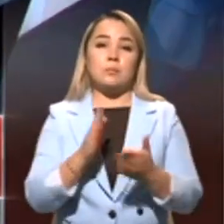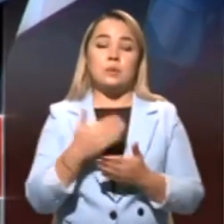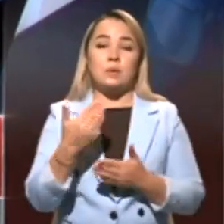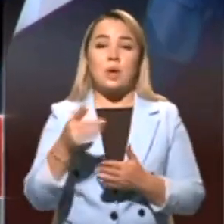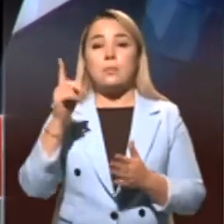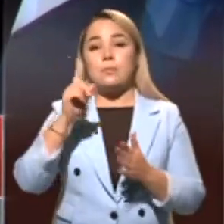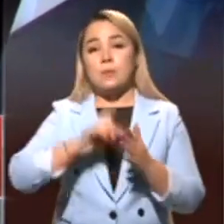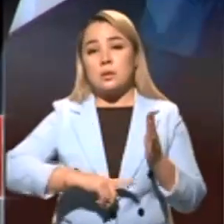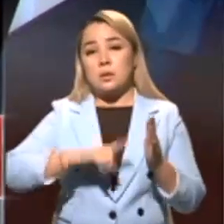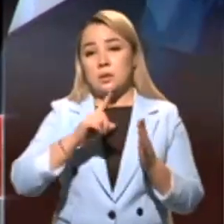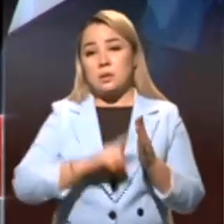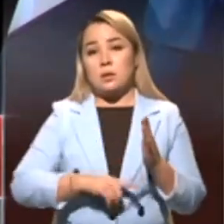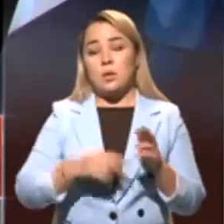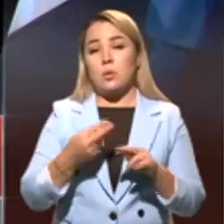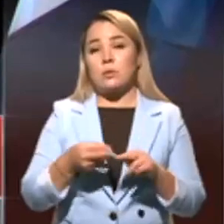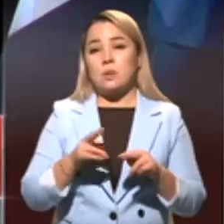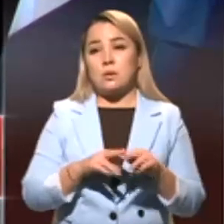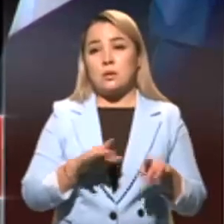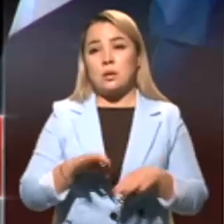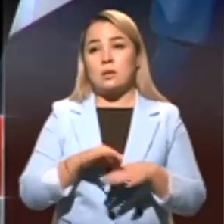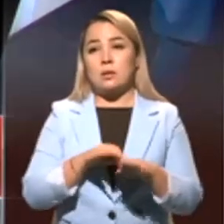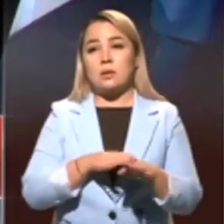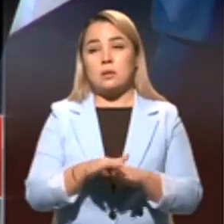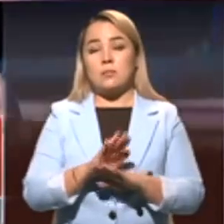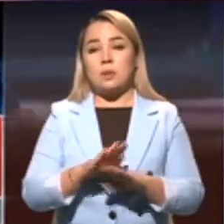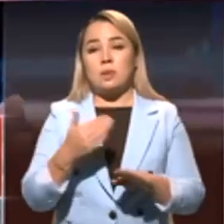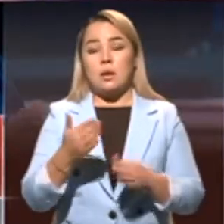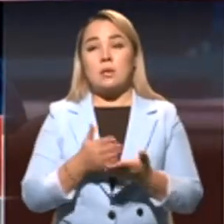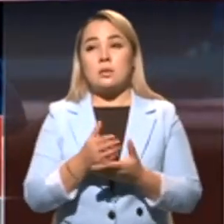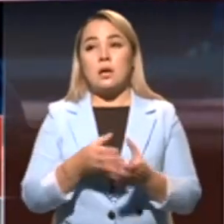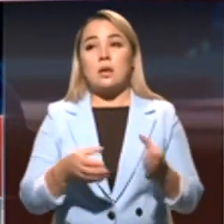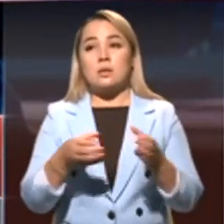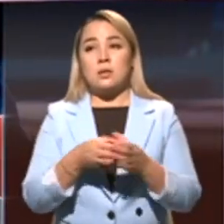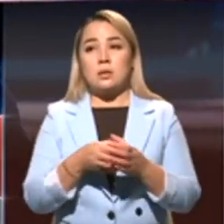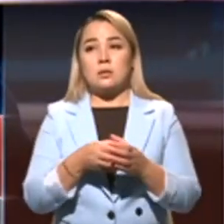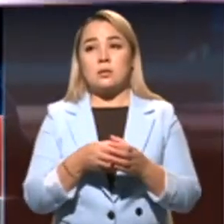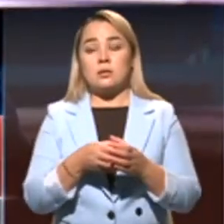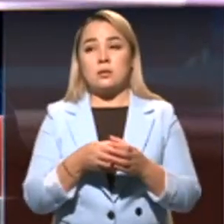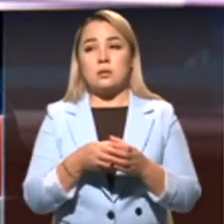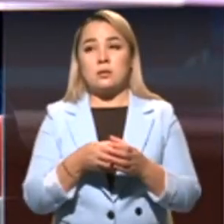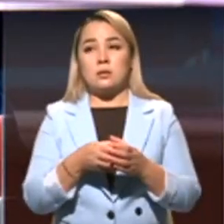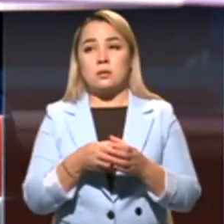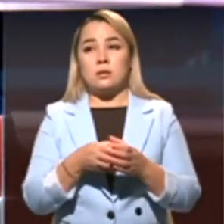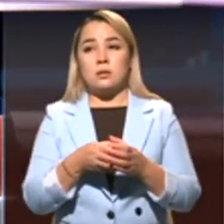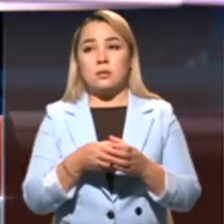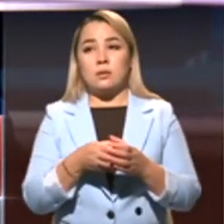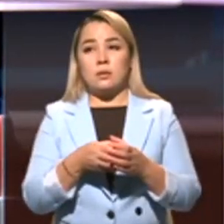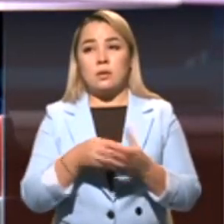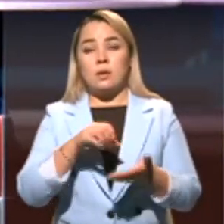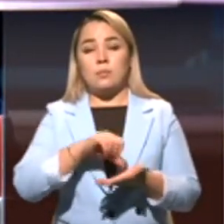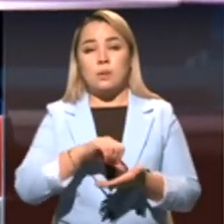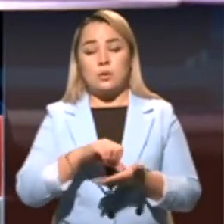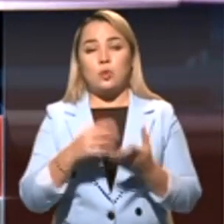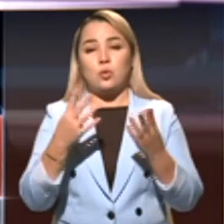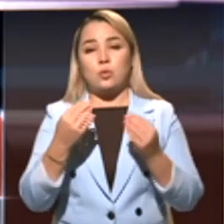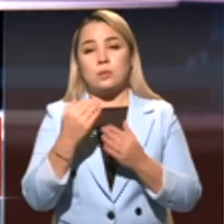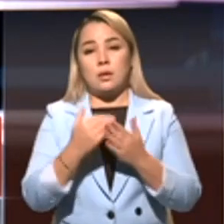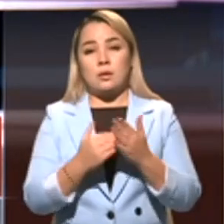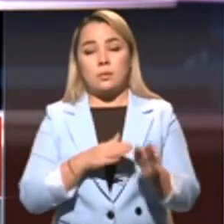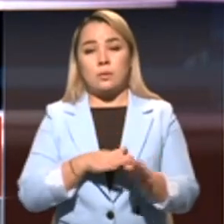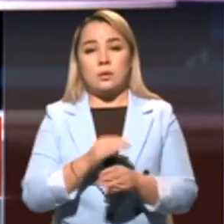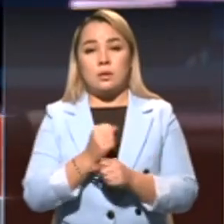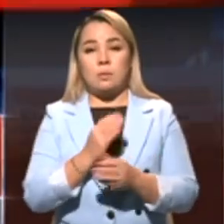енді діни рәсім емес, негізі саяси бір не болып тұр ғой, күн тәртібіндегі. Иә,